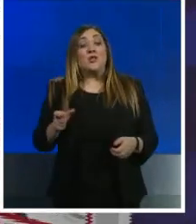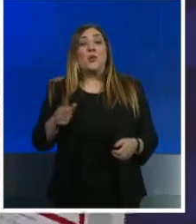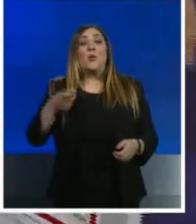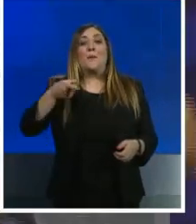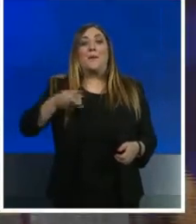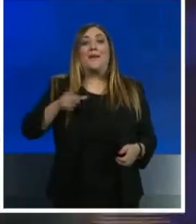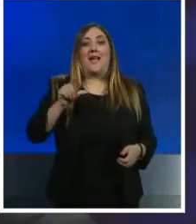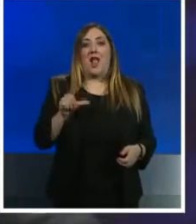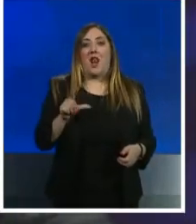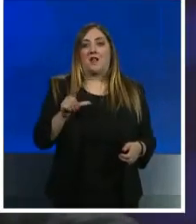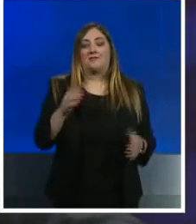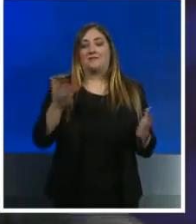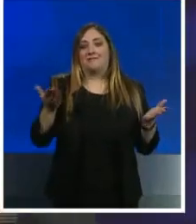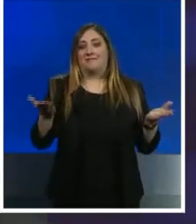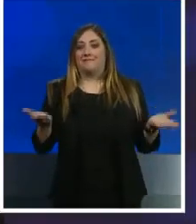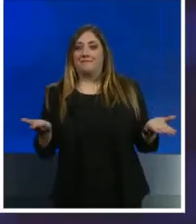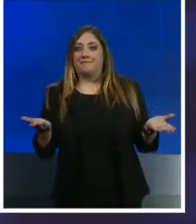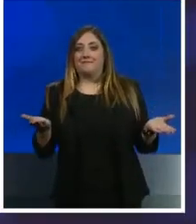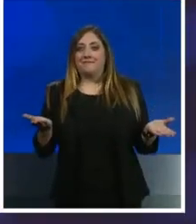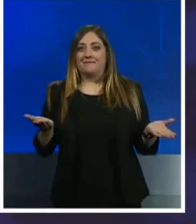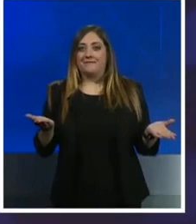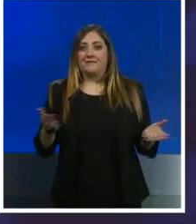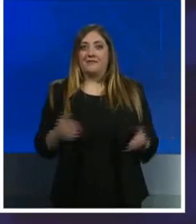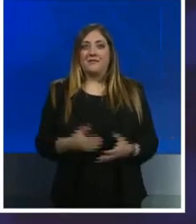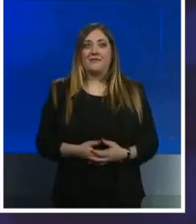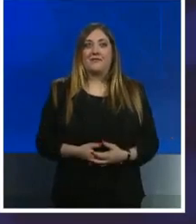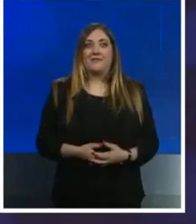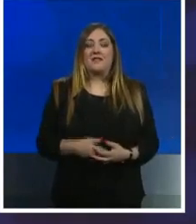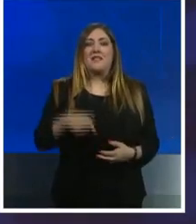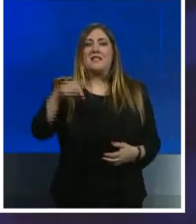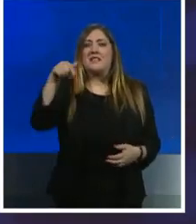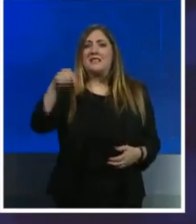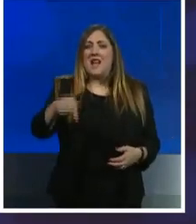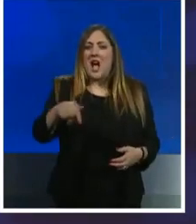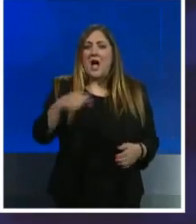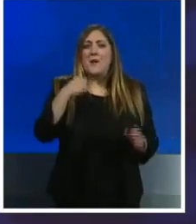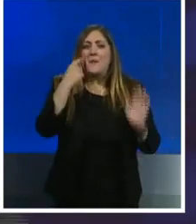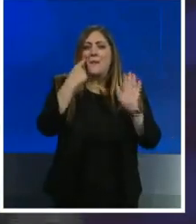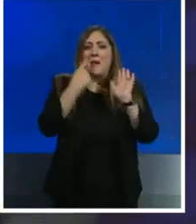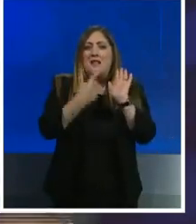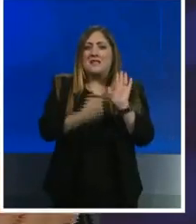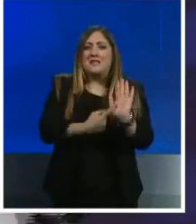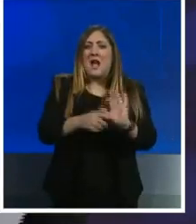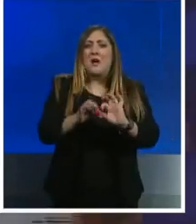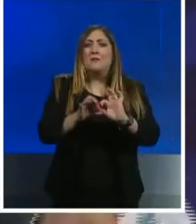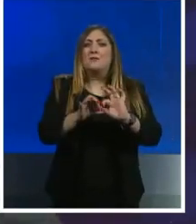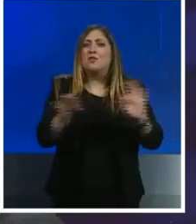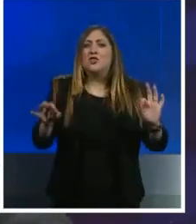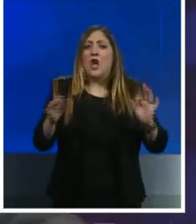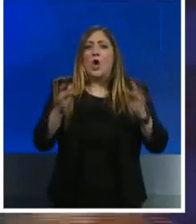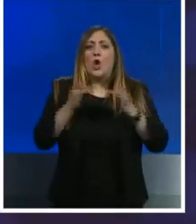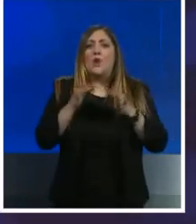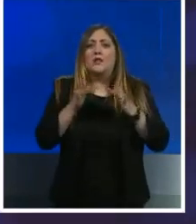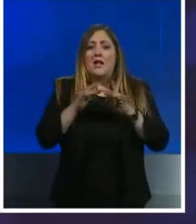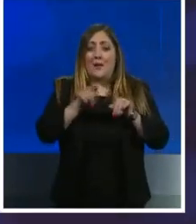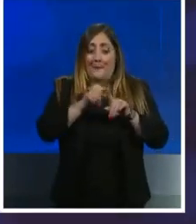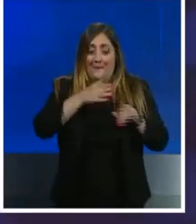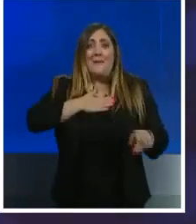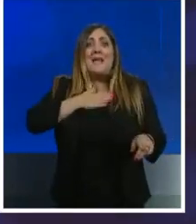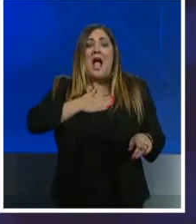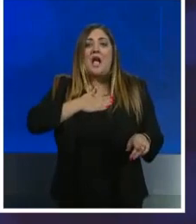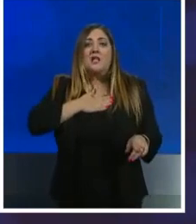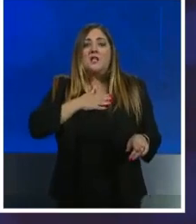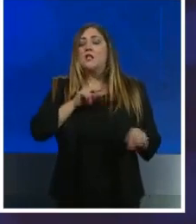you see. Daw ma nstabet l-ebda konnessjoni ma' Norman Lowell u laqqas